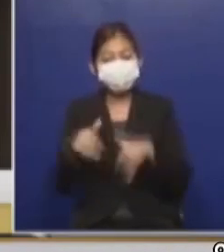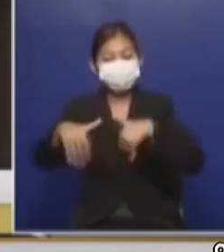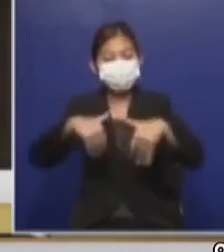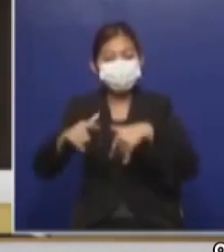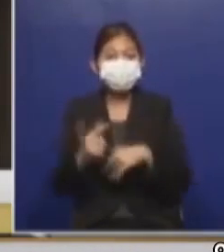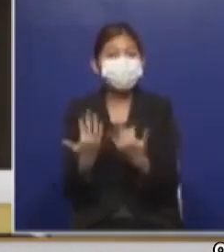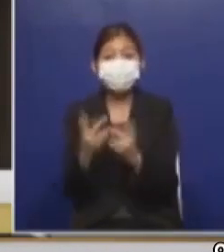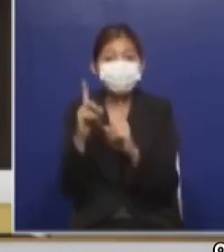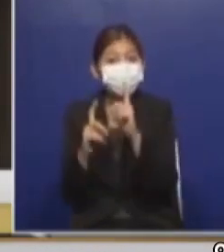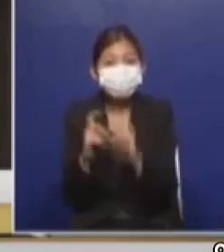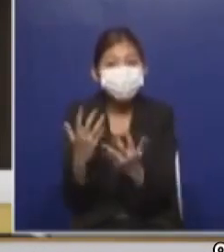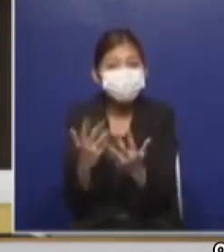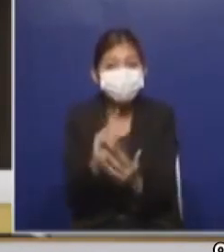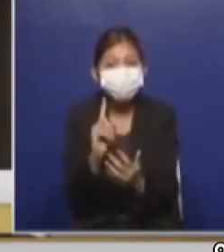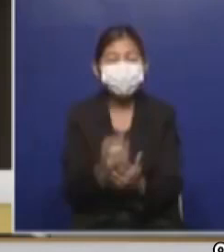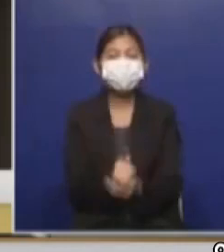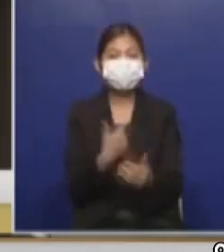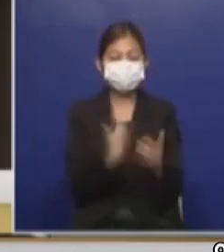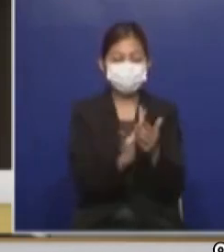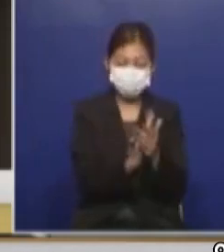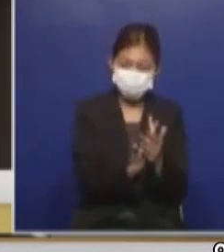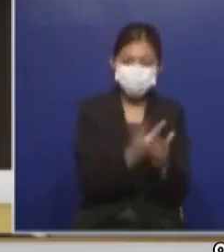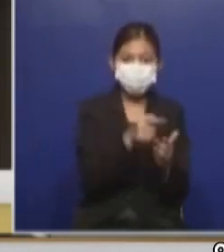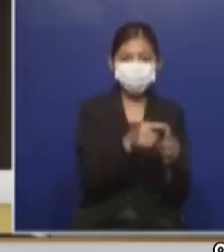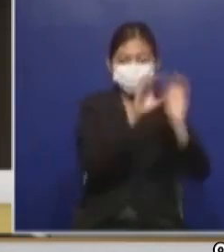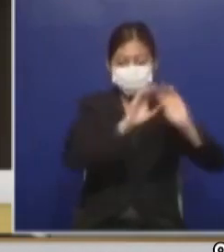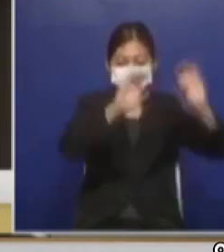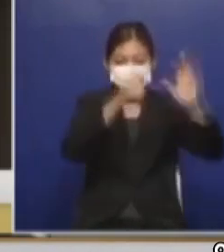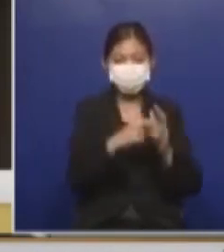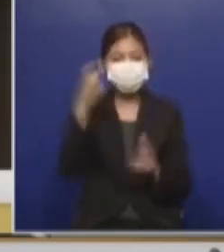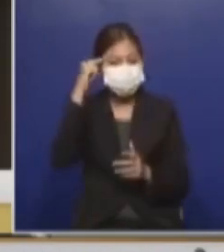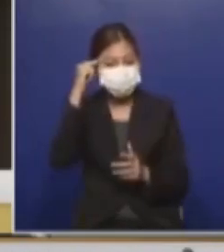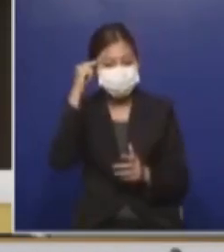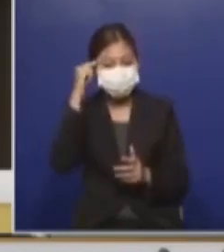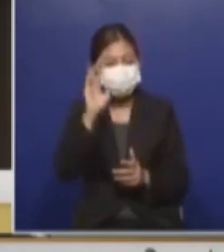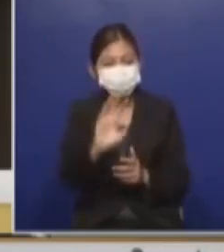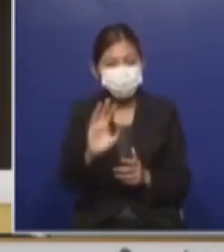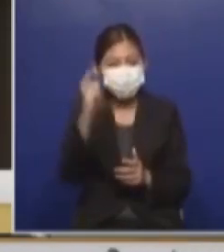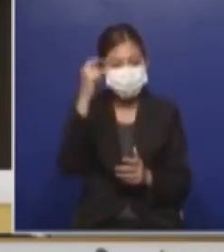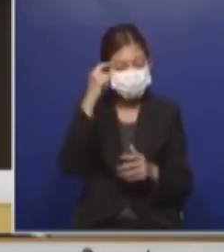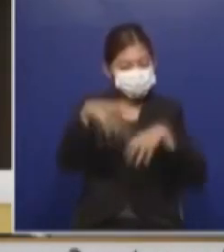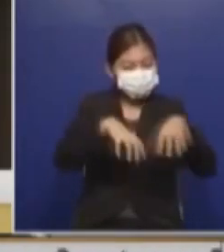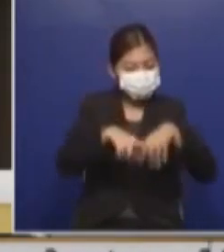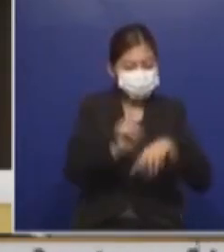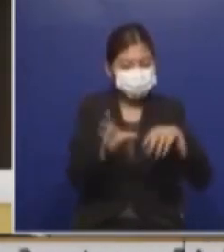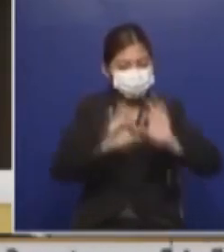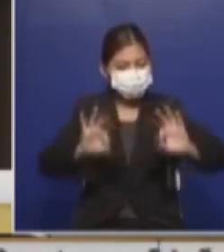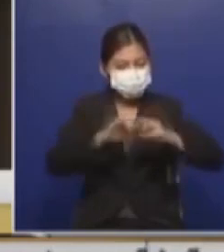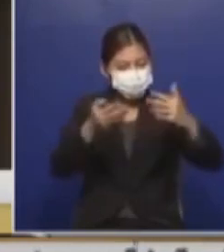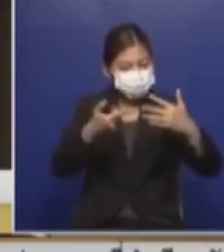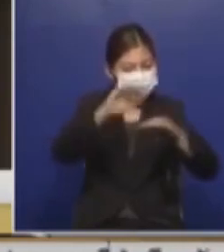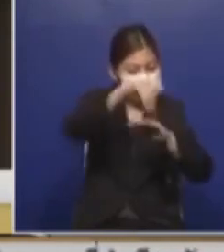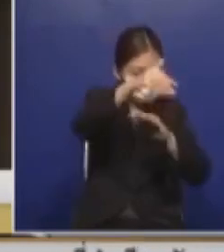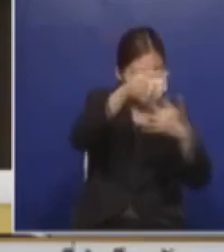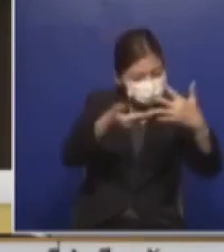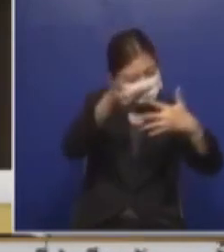าดแค่การใช้เงินรัฐบาลชุดนี้ยังขาดสามัญสำนึกจัดลำดับความสำคัญไม่เป็นไม่รู้ว่าอะไรควรเร่งด่วน